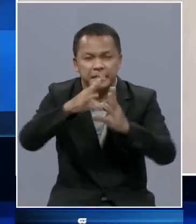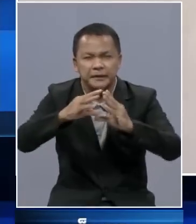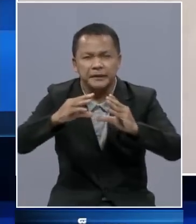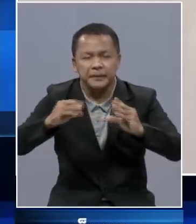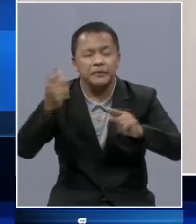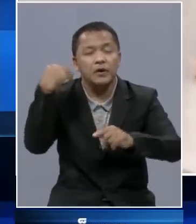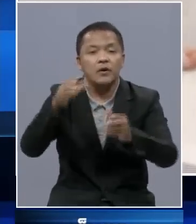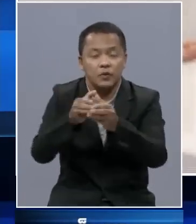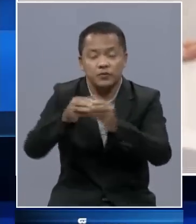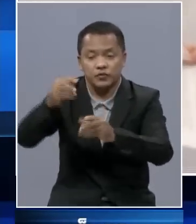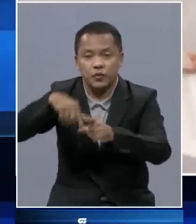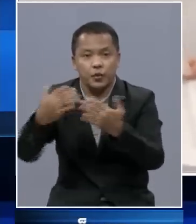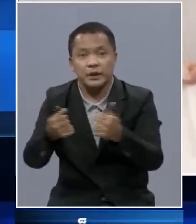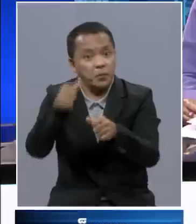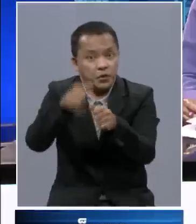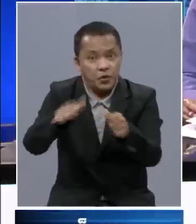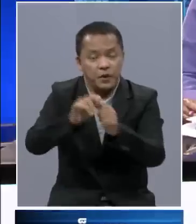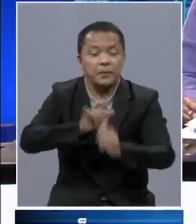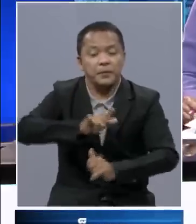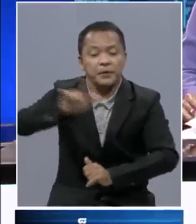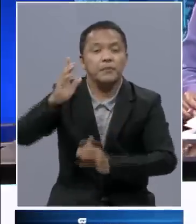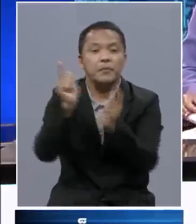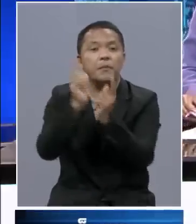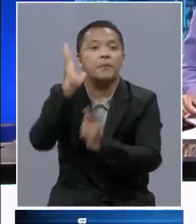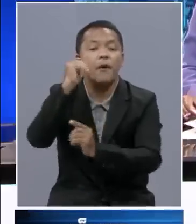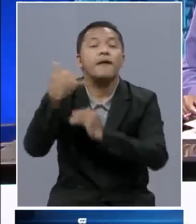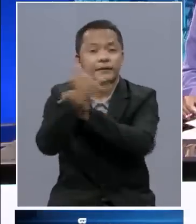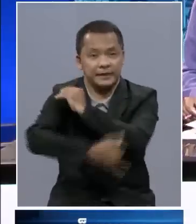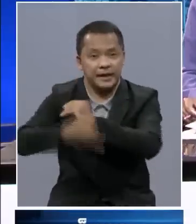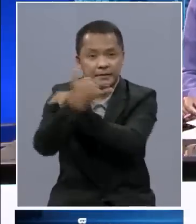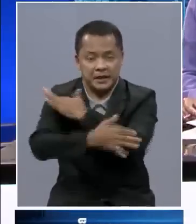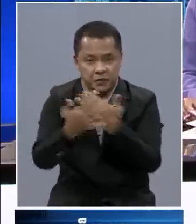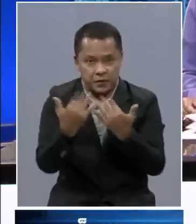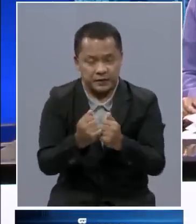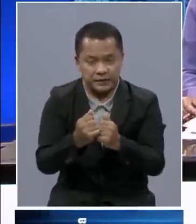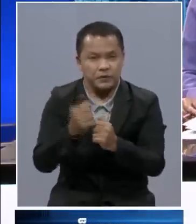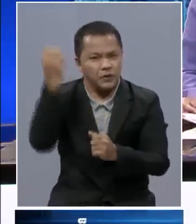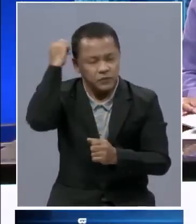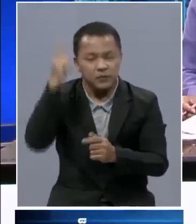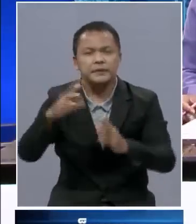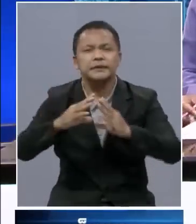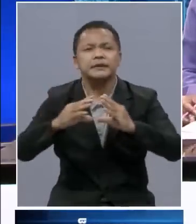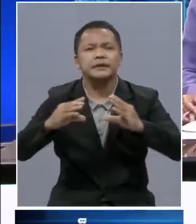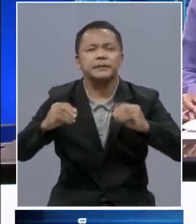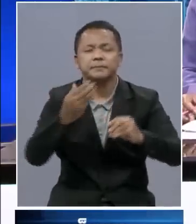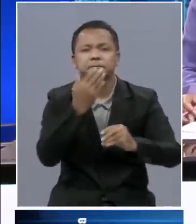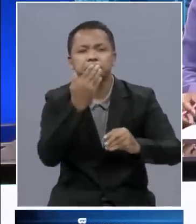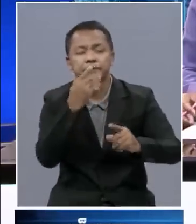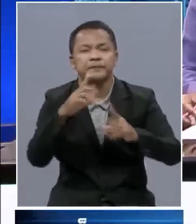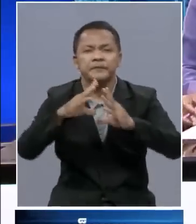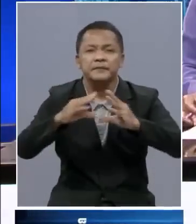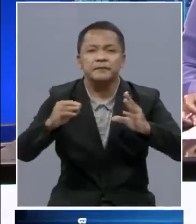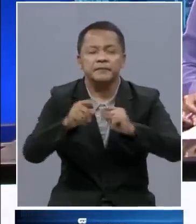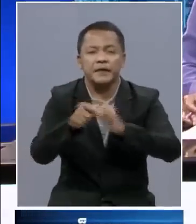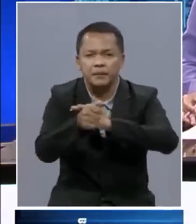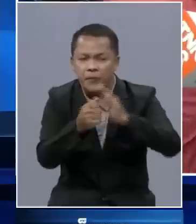น้านี้ก็เข้าพักใช่ไหมแต่วันนี้เนี่ยไม่อยู่นะคะบินไปหาคุณพ่อที่ต่างประเทศตอนนี้เนี่ยคุณอุ๊งอิ๊งก็ดูนิ่งๆนะแต่ว่าเป็นการนิ่งแบบซุ่